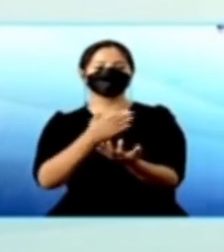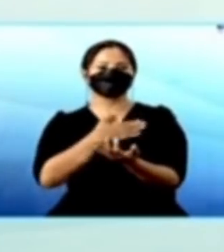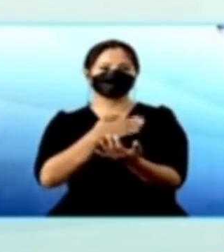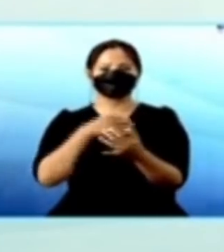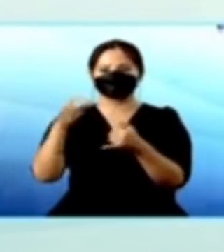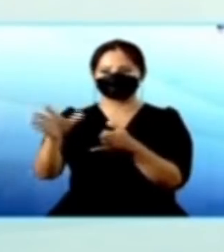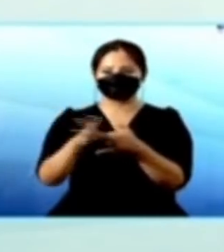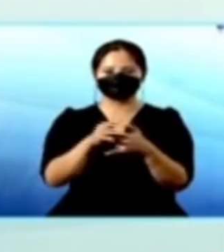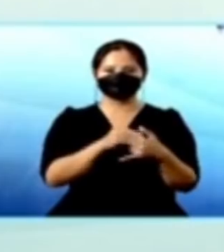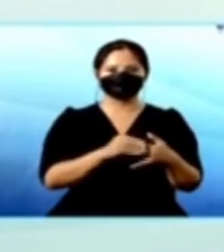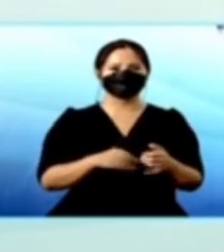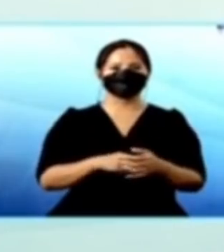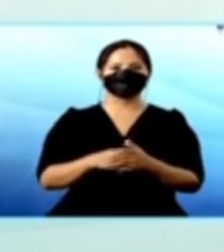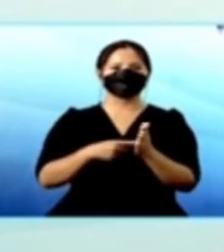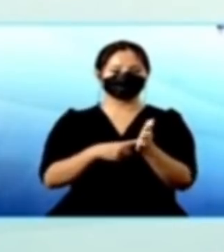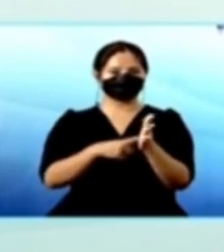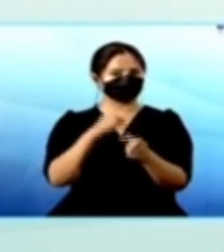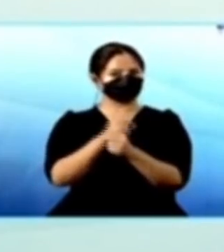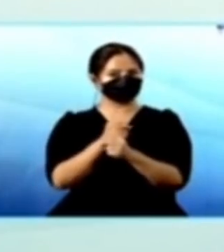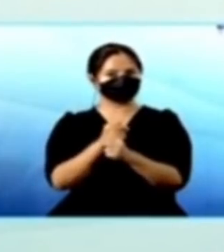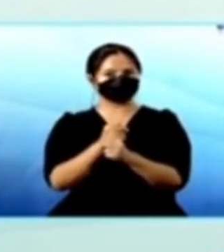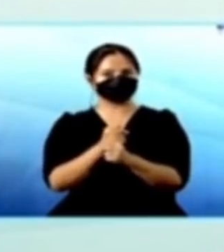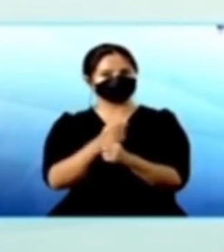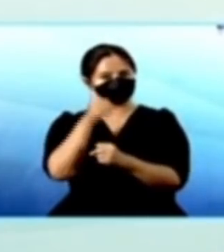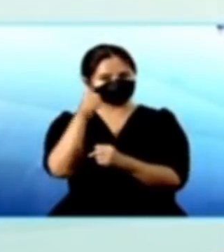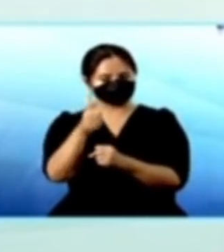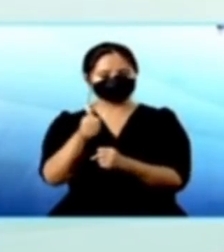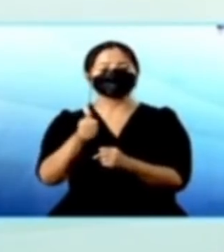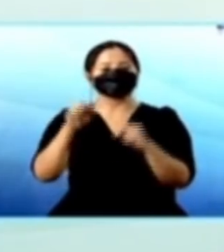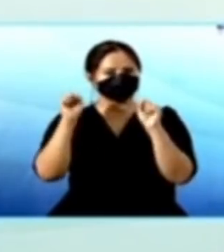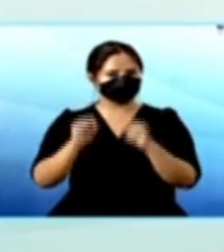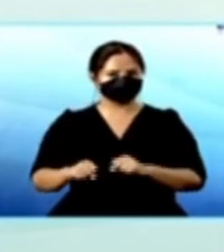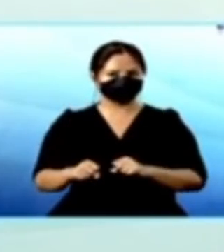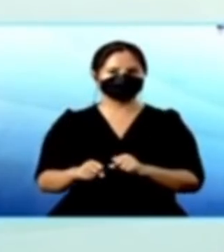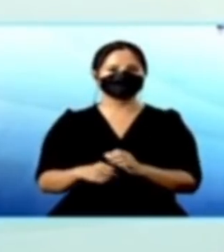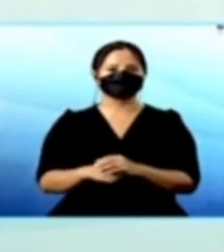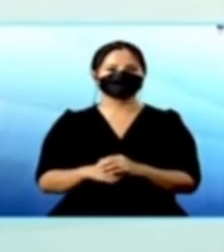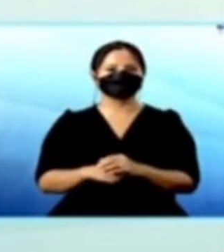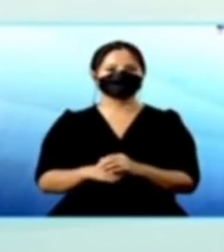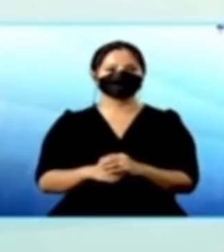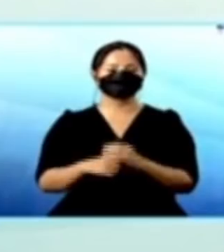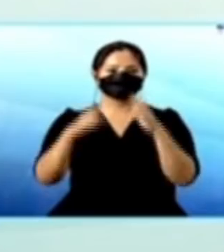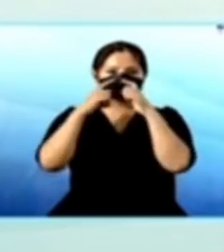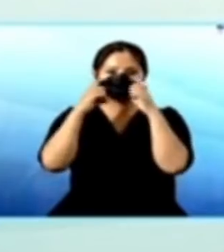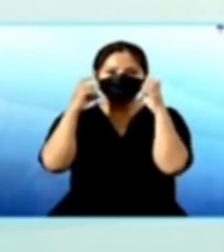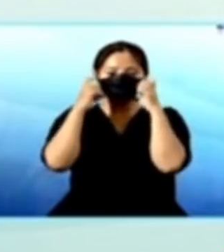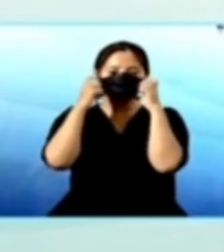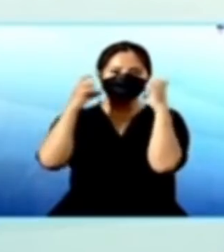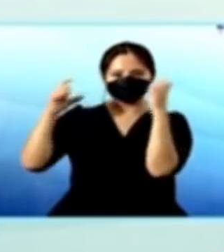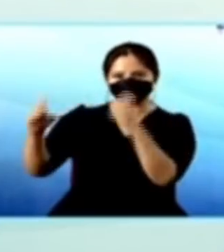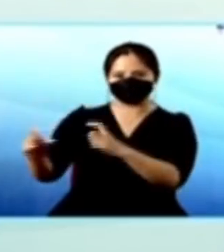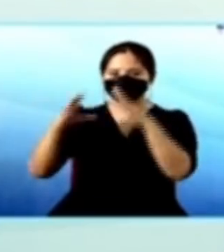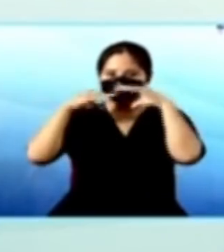เชื้อค่ะพวกเขาเห็นแนวนั้นได้เขาจึงจะสามารถเห็นหอยยิ้มของกันและกันอยู่นอกเฮือน